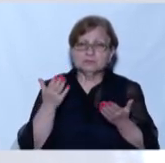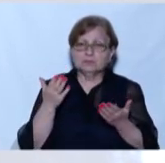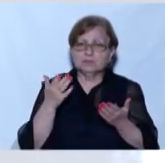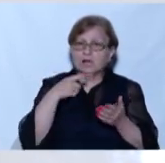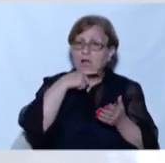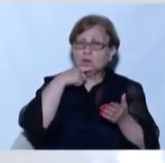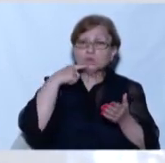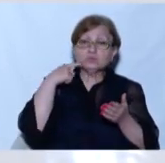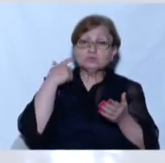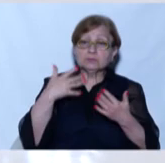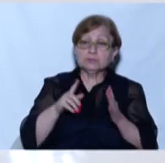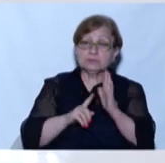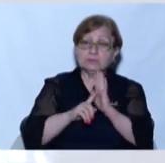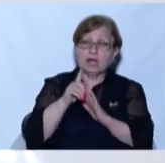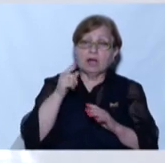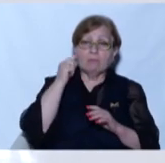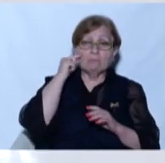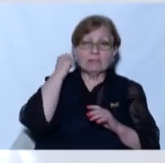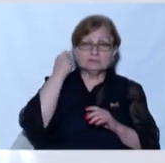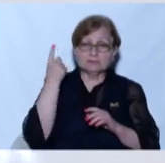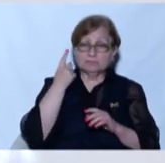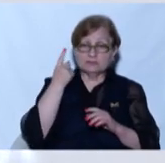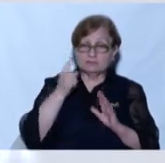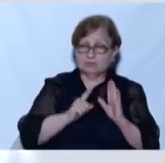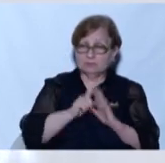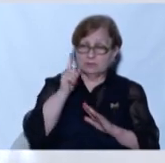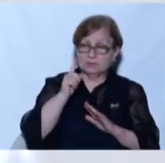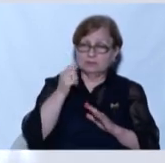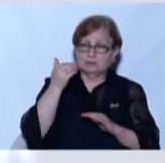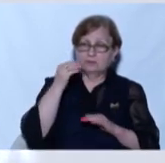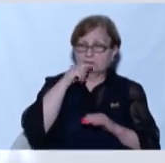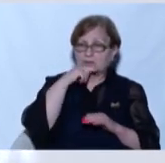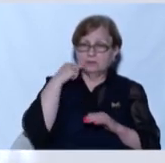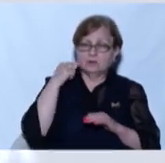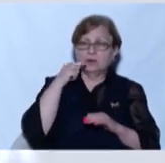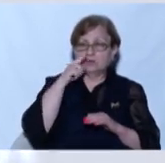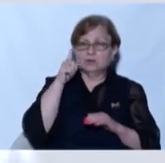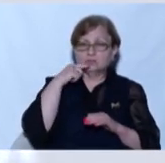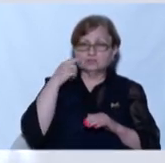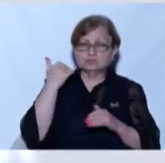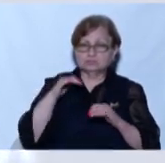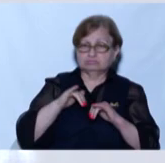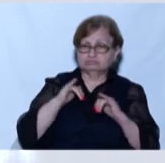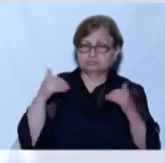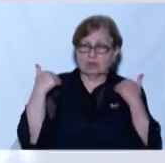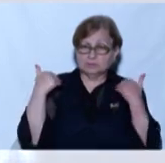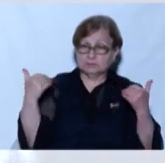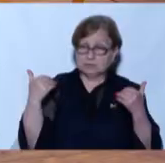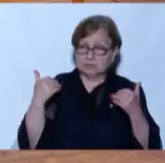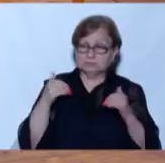რუსეთი თანათან პეტრე პირველია უკვე აქ და რუსეთი თავი თანათან რო იყო ხრებში იშლება და სულ უფრო თავისი